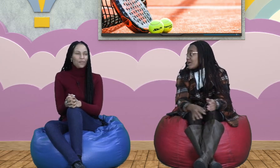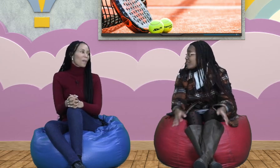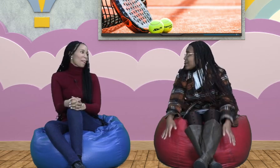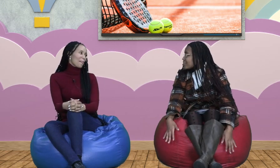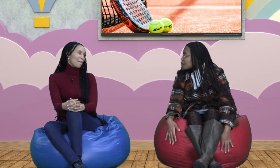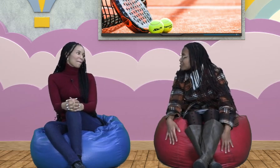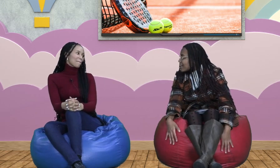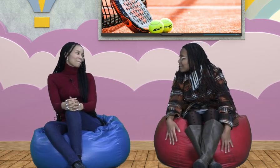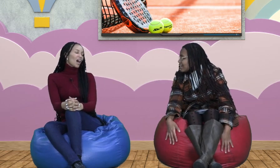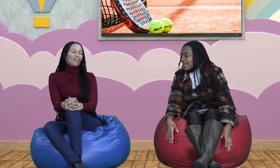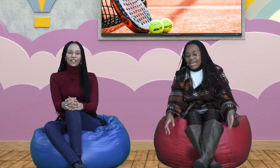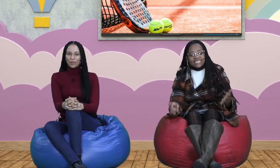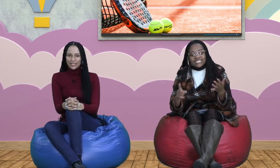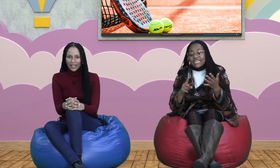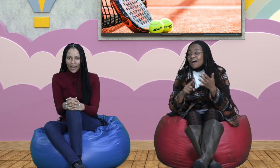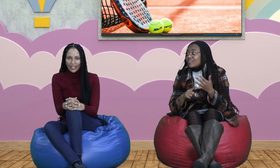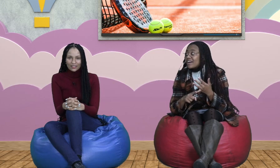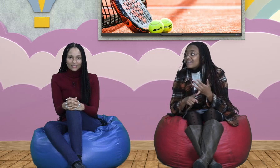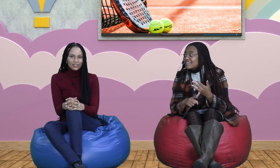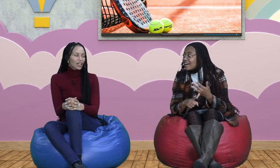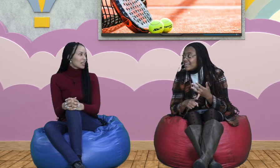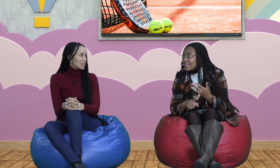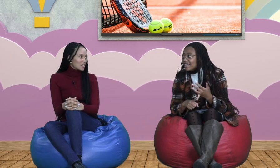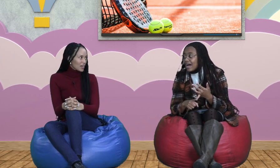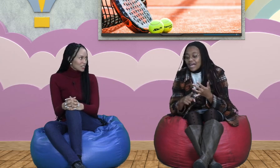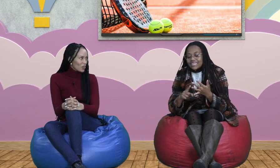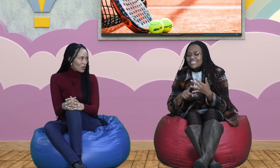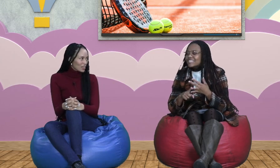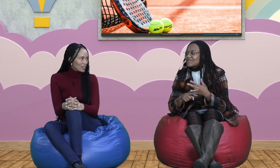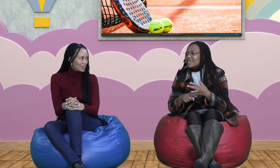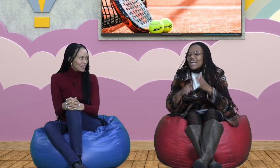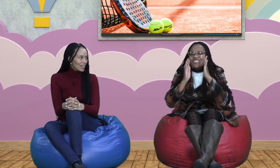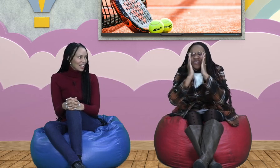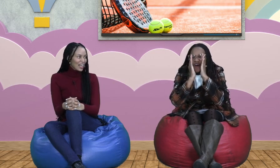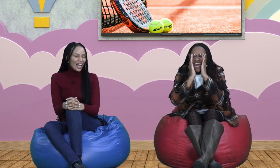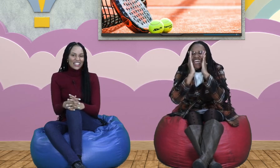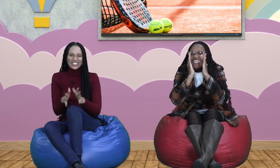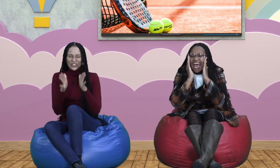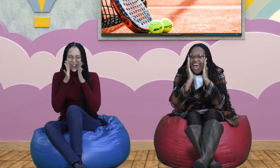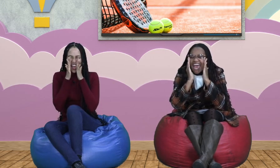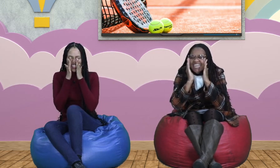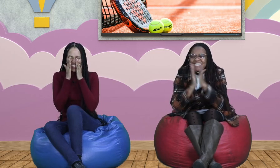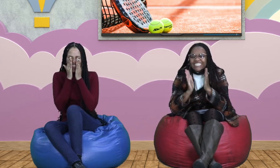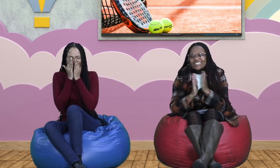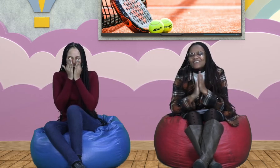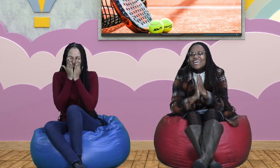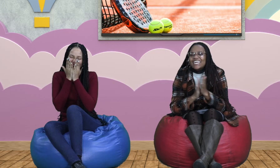info@kickstart.com. Maar vandag is Woensdag. En dis vir die Afrikaanse dag nie? Dis wat nog? Dit is ook